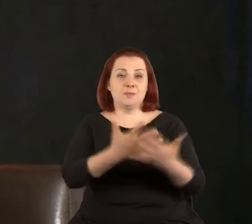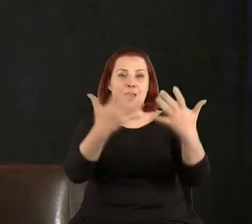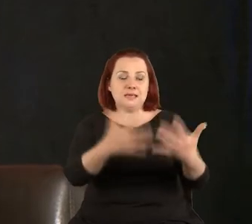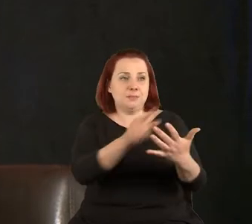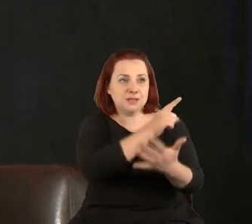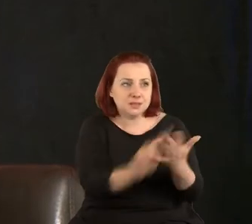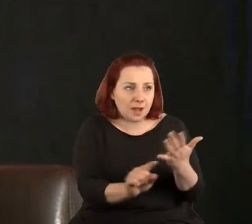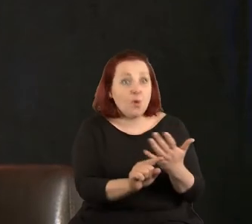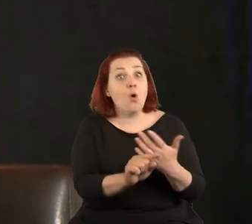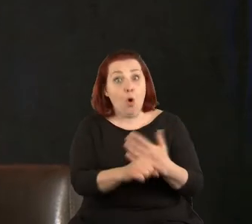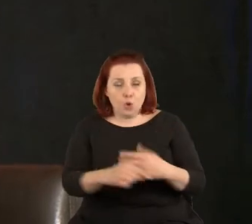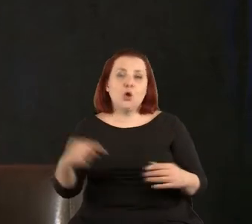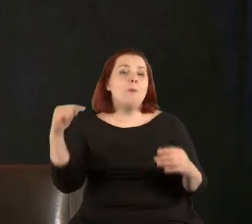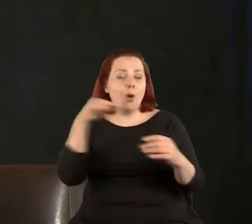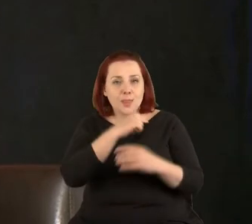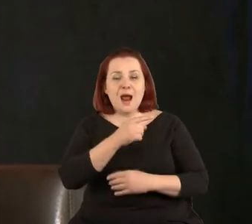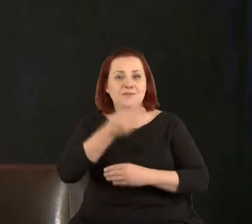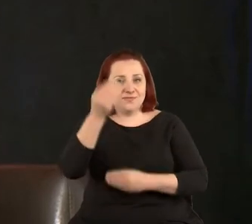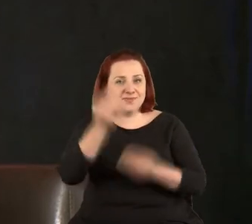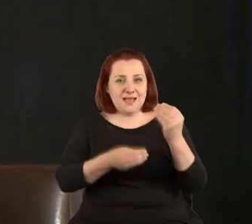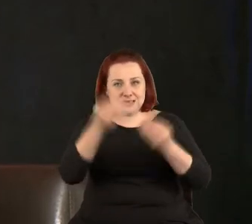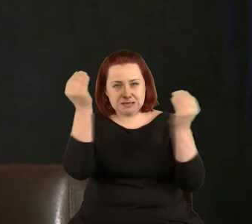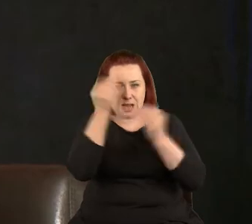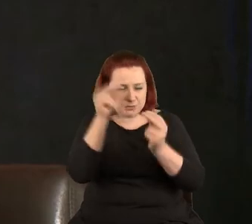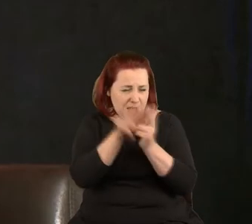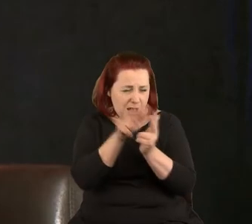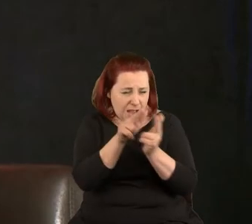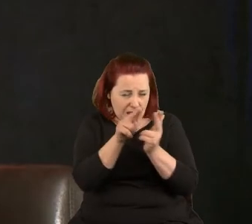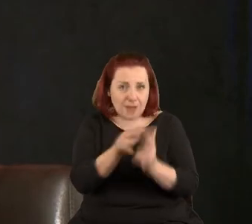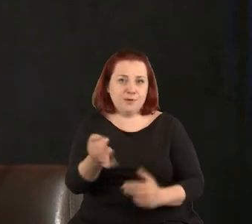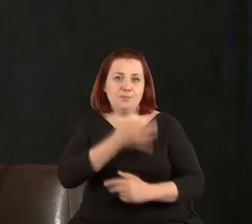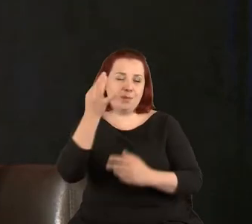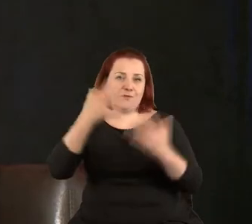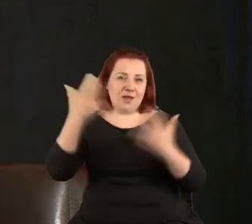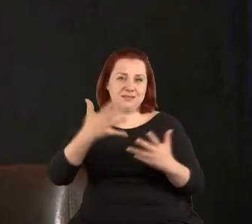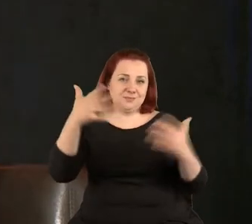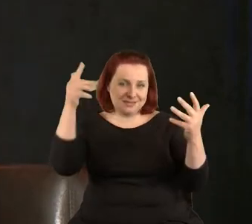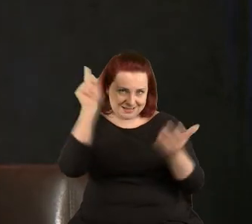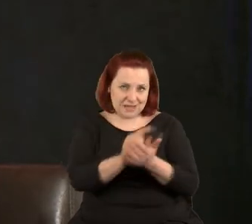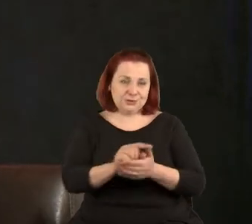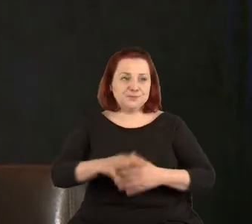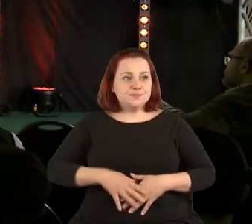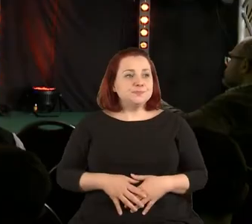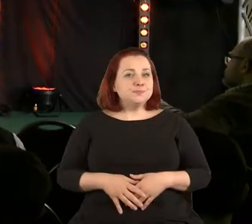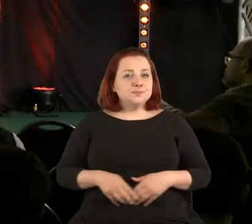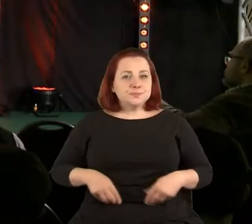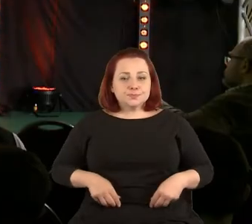wtedy potrafię się bardziej spiąć, żeby zdać poprawkę. Dobrze, ja myślę,